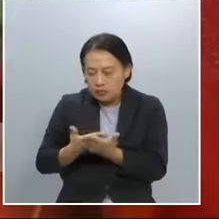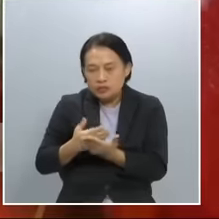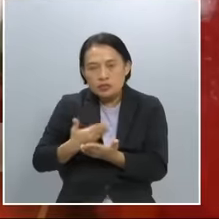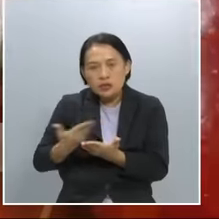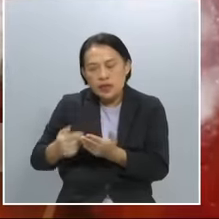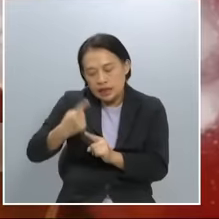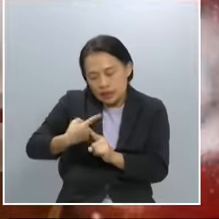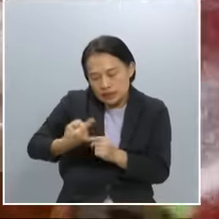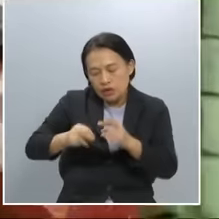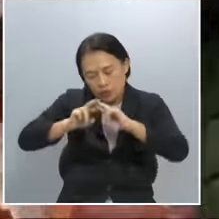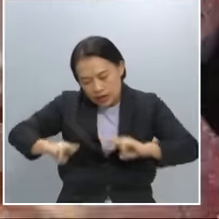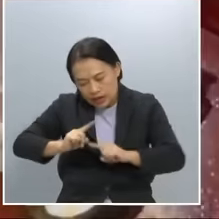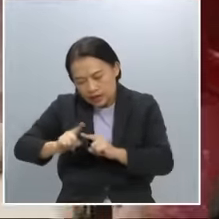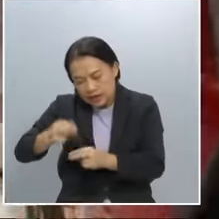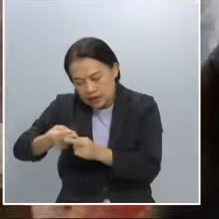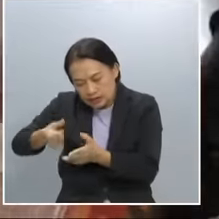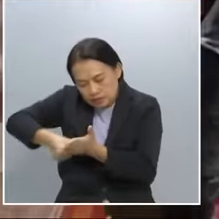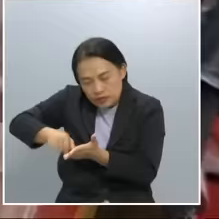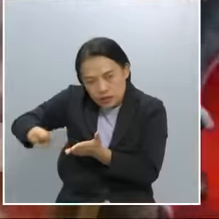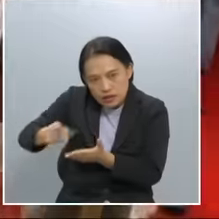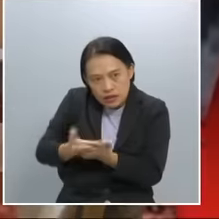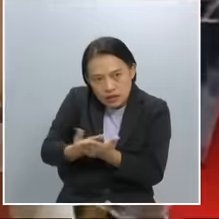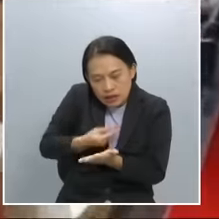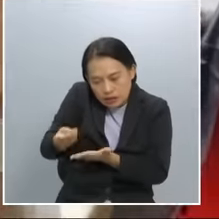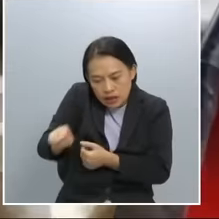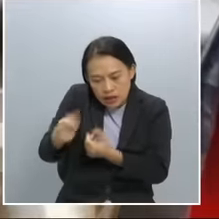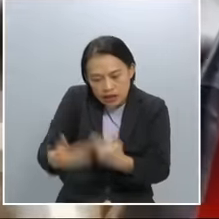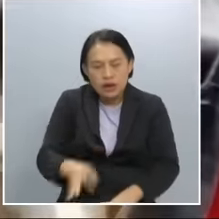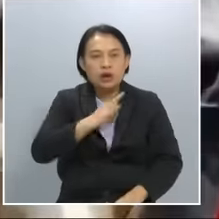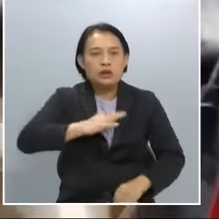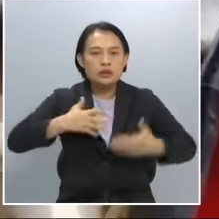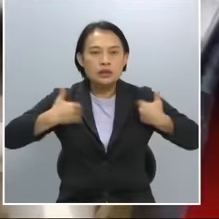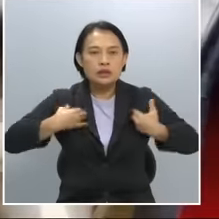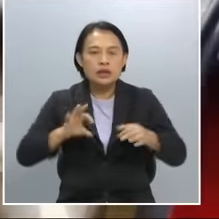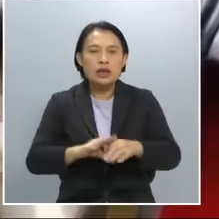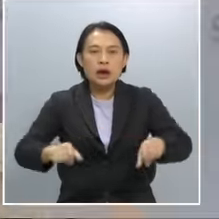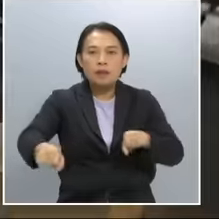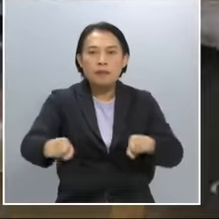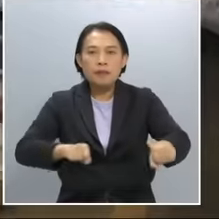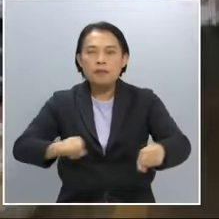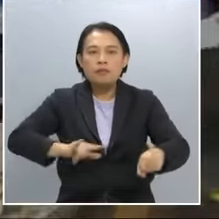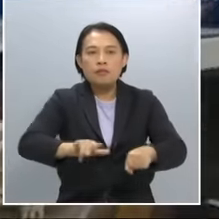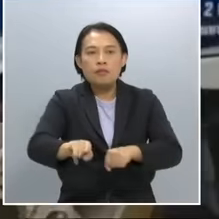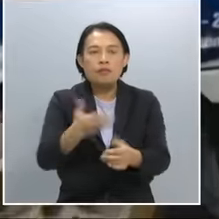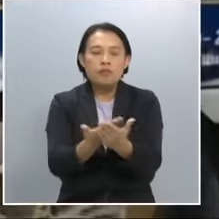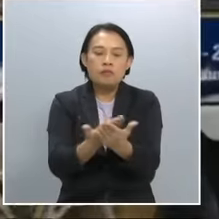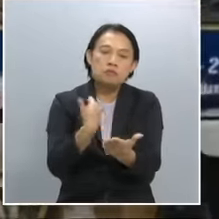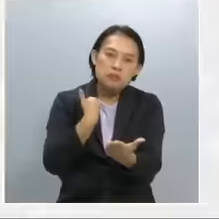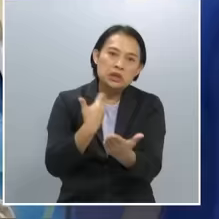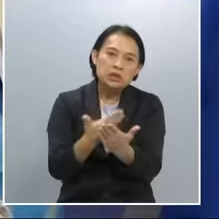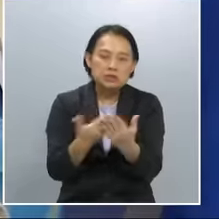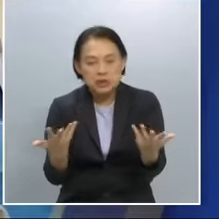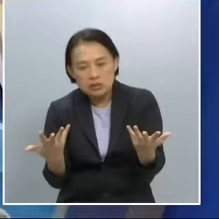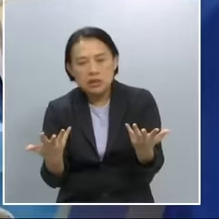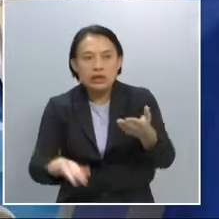ายหนี้ร้านค้าที่ตนเซ็นเอาไว ้ ดีใจมากเลยนะคะคือขับรถตุ๊กๆบางวันก็ได้เงินบางวันก็ไม่ได้เงิน หมื่น